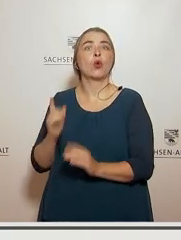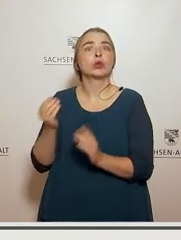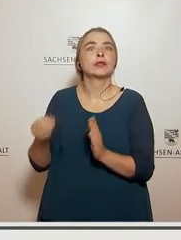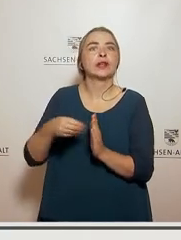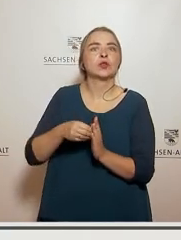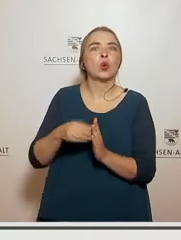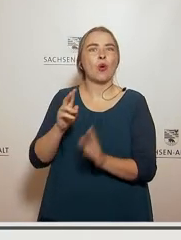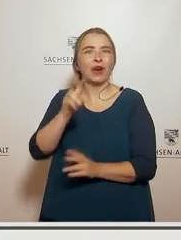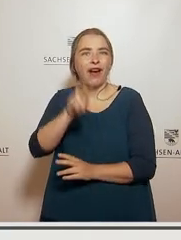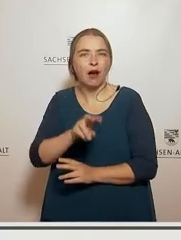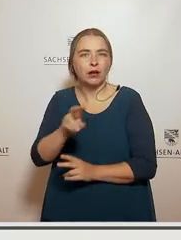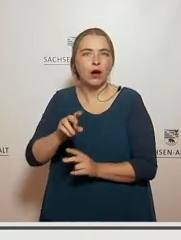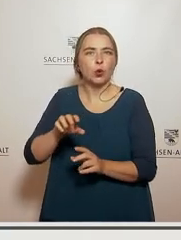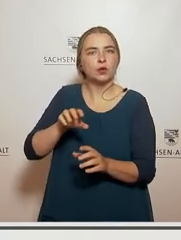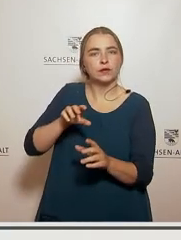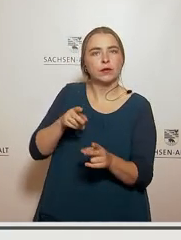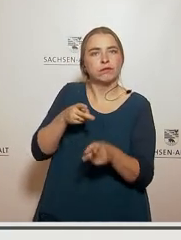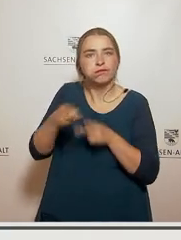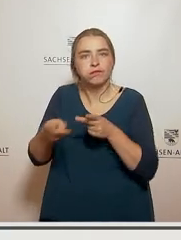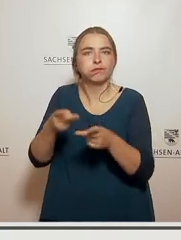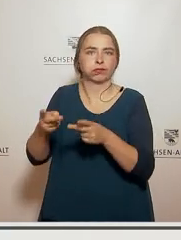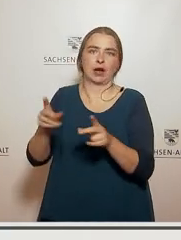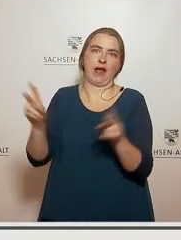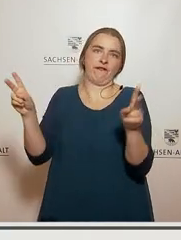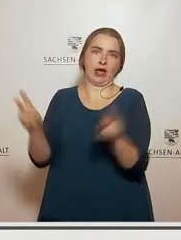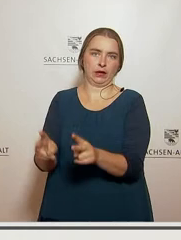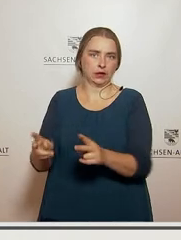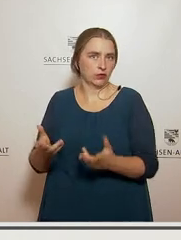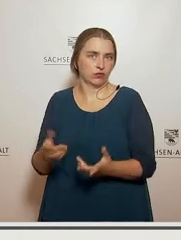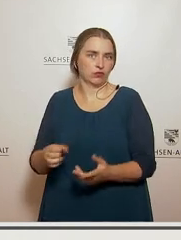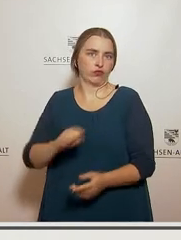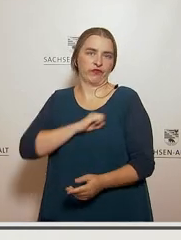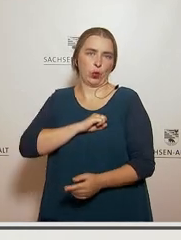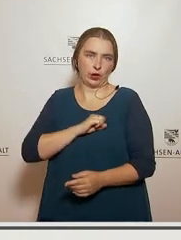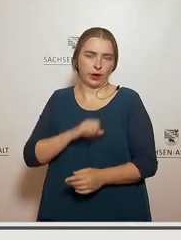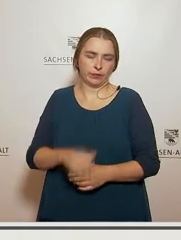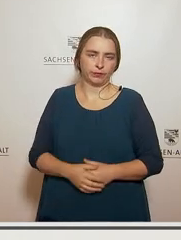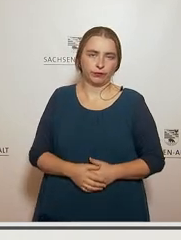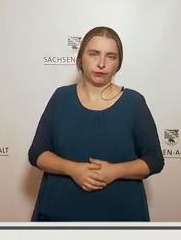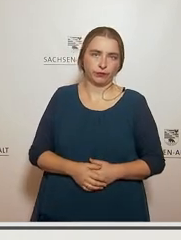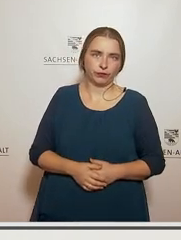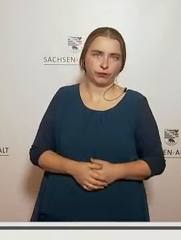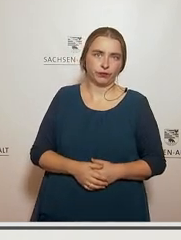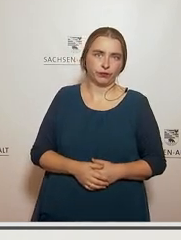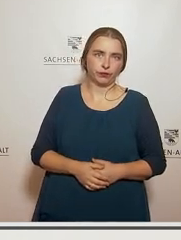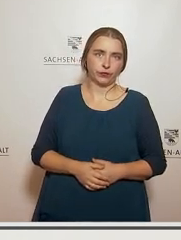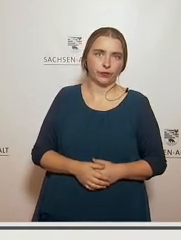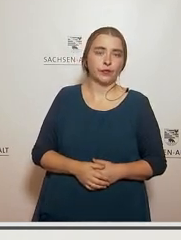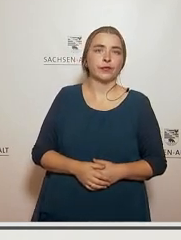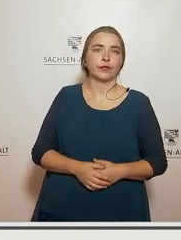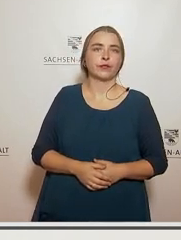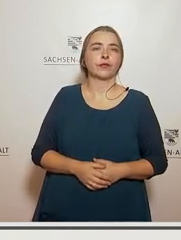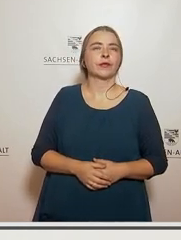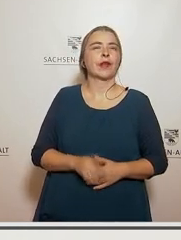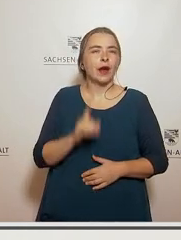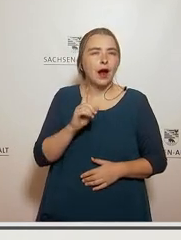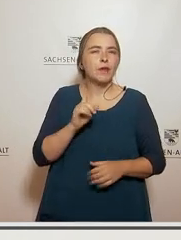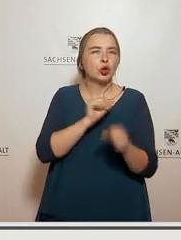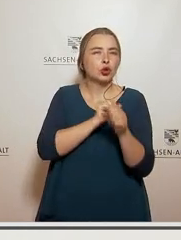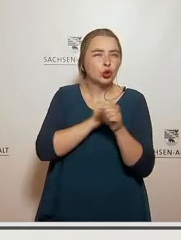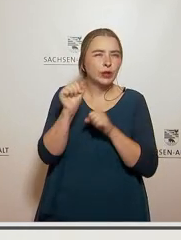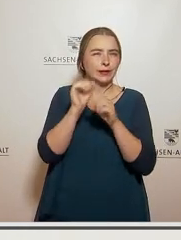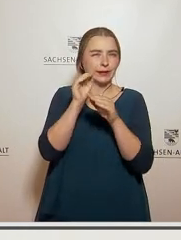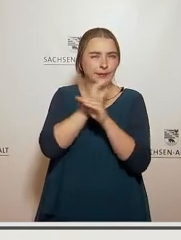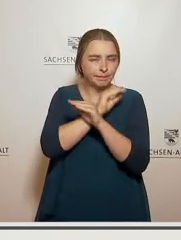Fälle haben, sodass auch da an der Bereich es sehr ruhig ist. Ich möchte trotzdem noch mal hier einen